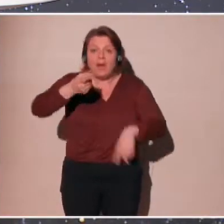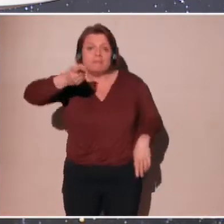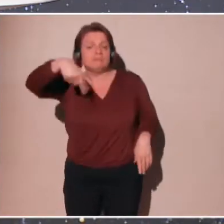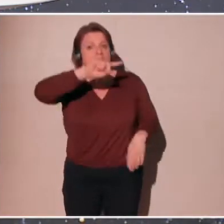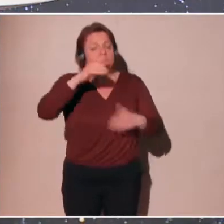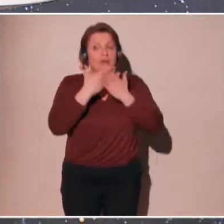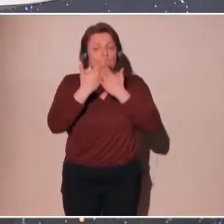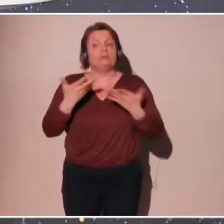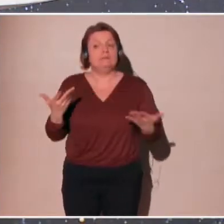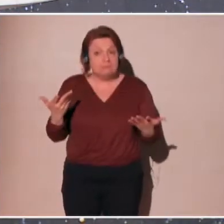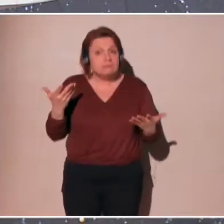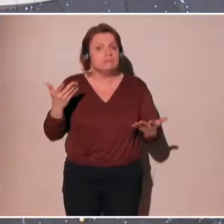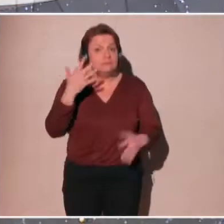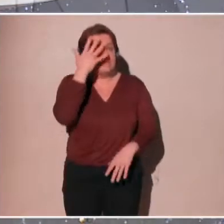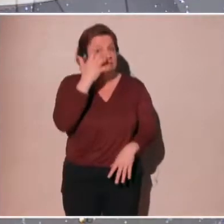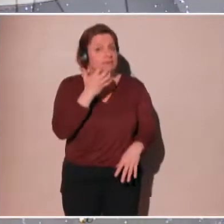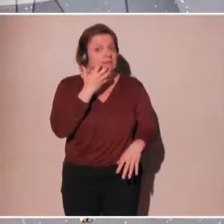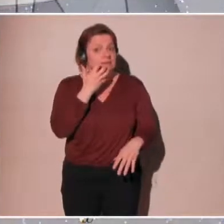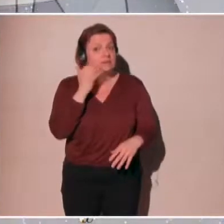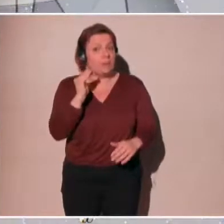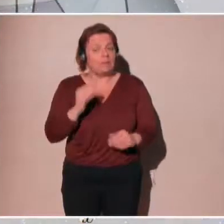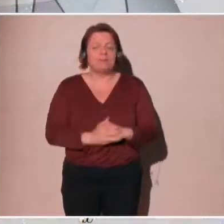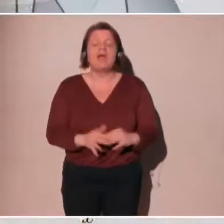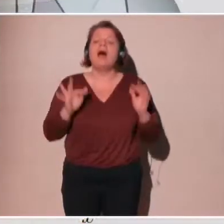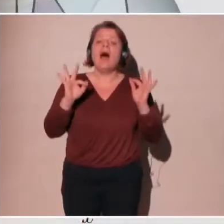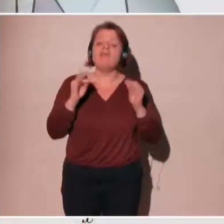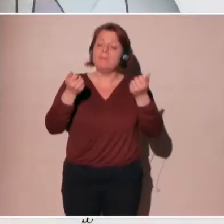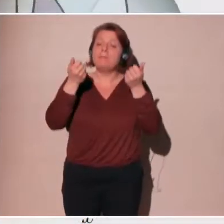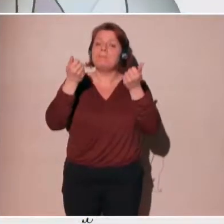C'est triste, c'est très triste. Et qu'en est-il des maths?